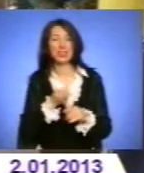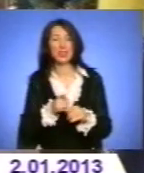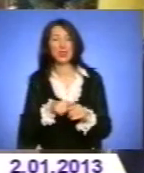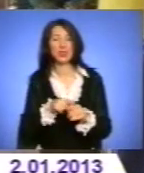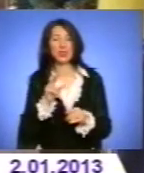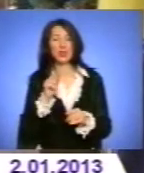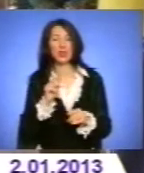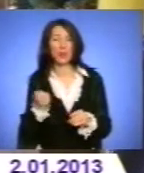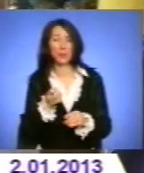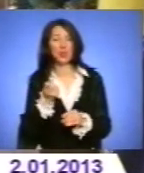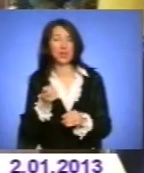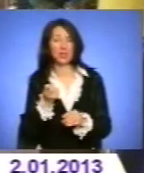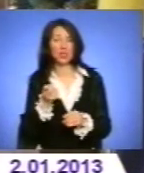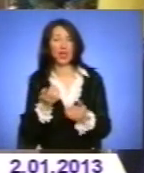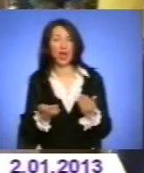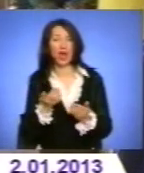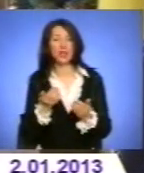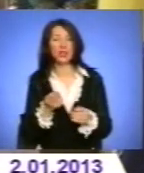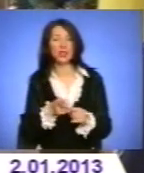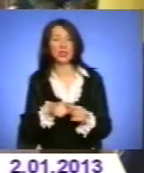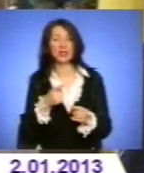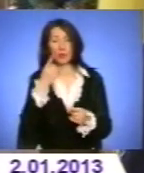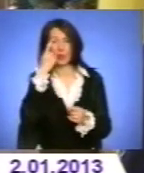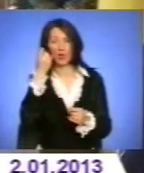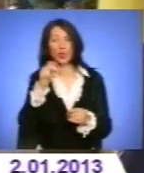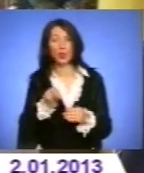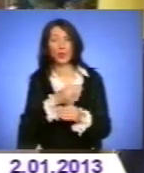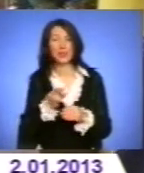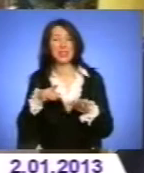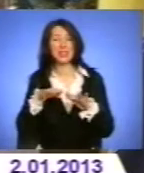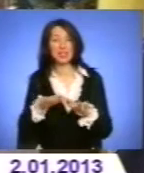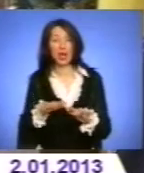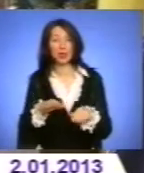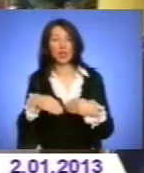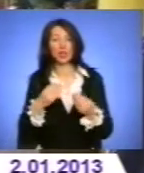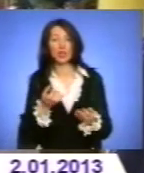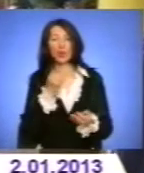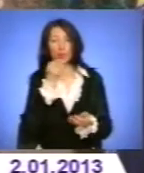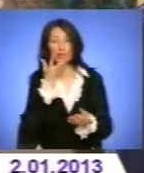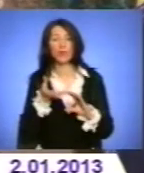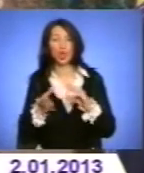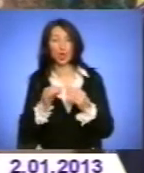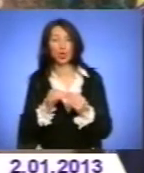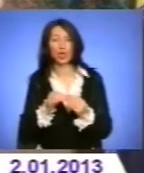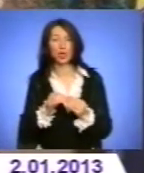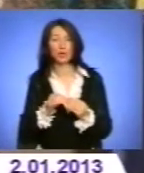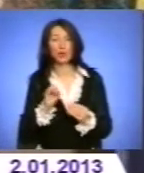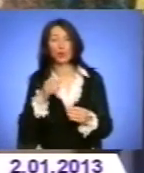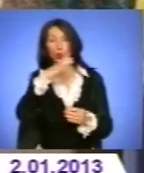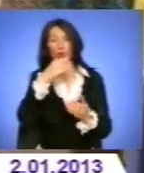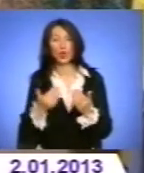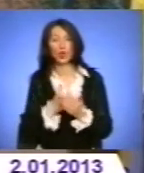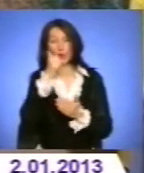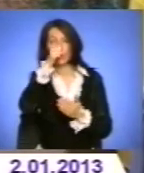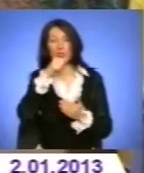цифра незначна, але ці упереджувальні профілактичні заходи дали позитивні результати. У новорічну